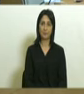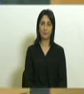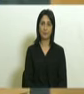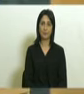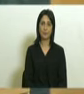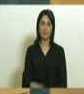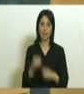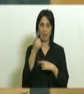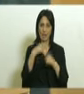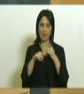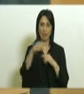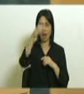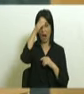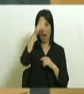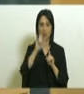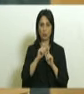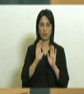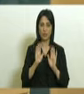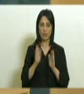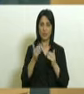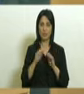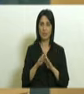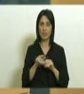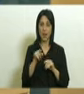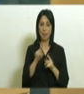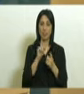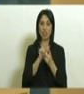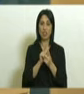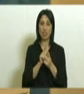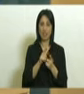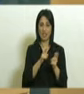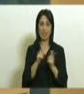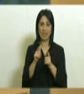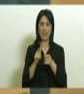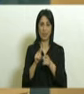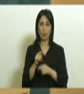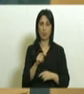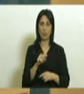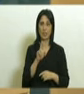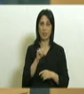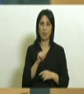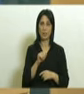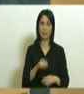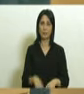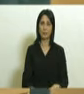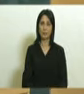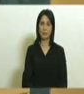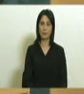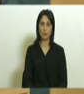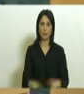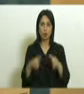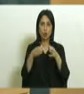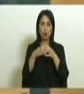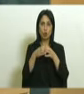კარგი, დაუბრუნდები აკადემიურ სტილს. აი ამ შეხვედრისთვის რომ ემზადებოდით და იქ რაღაც